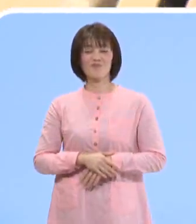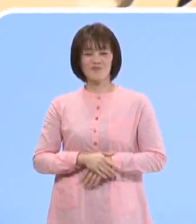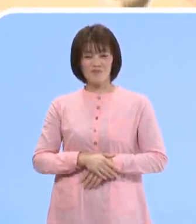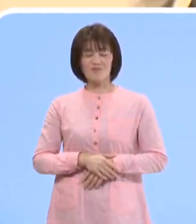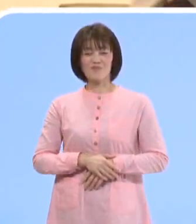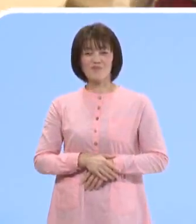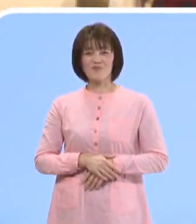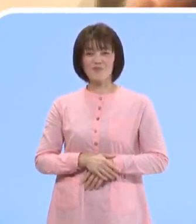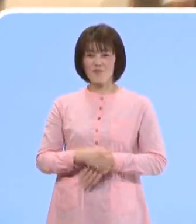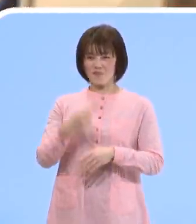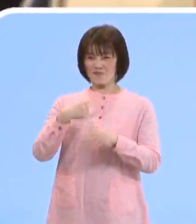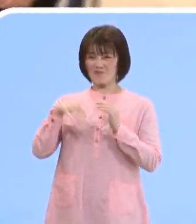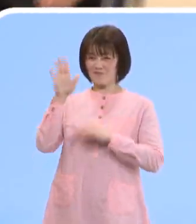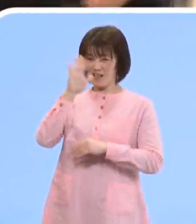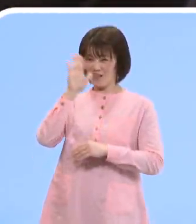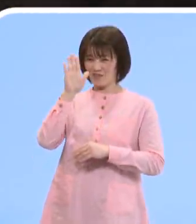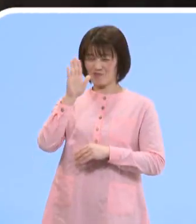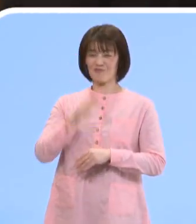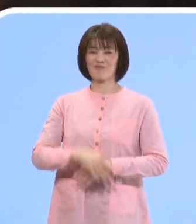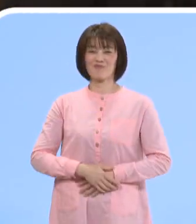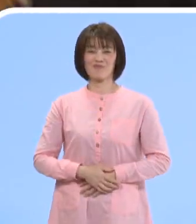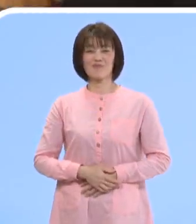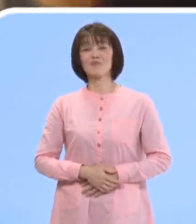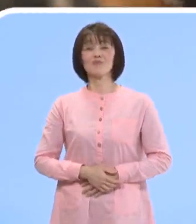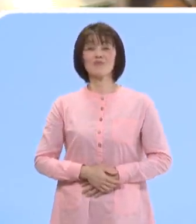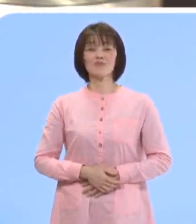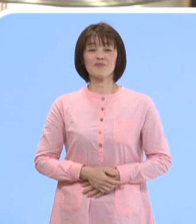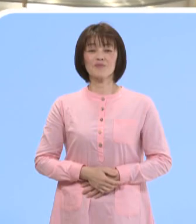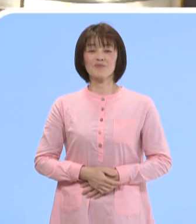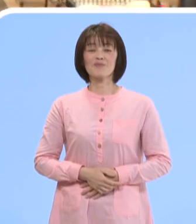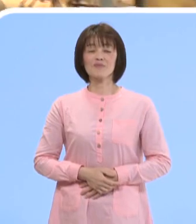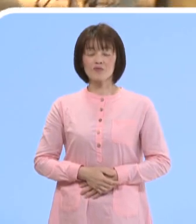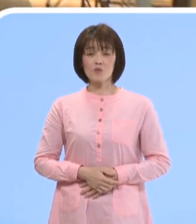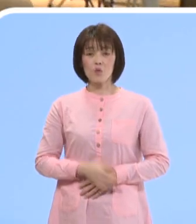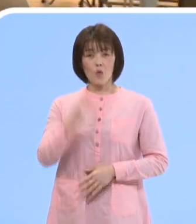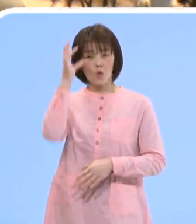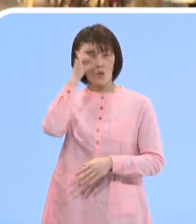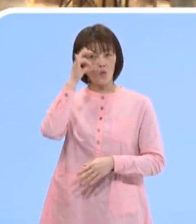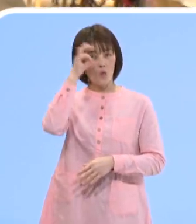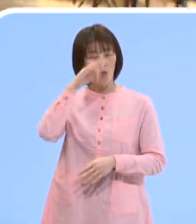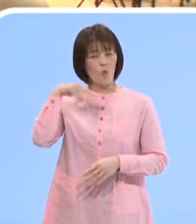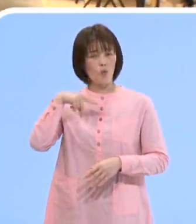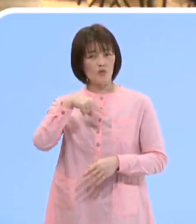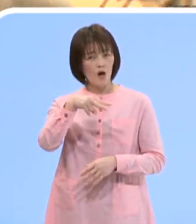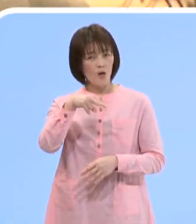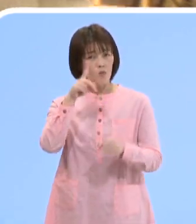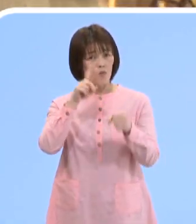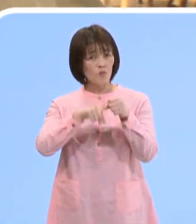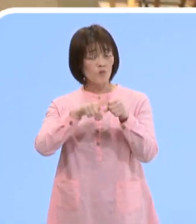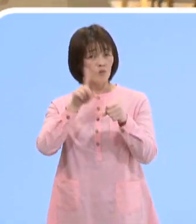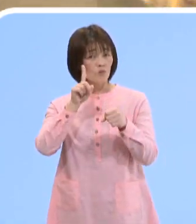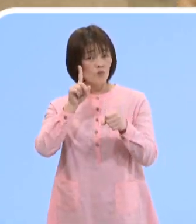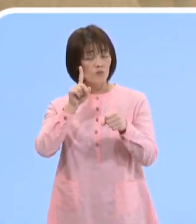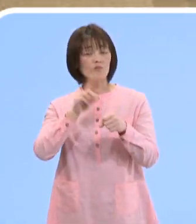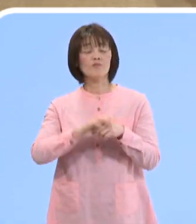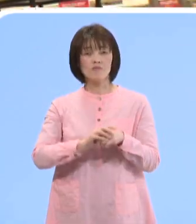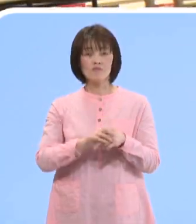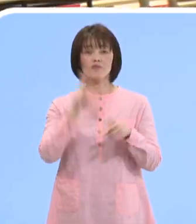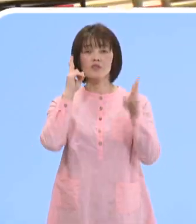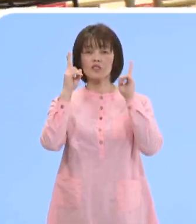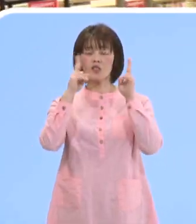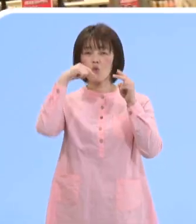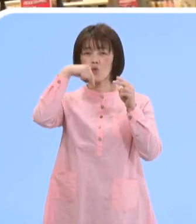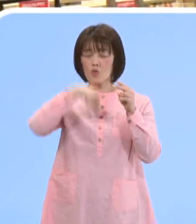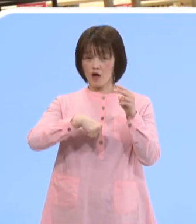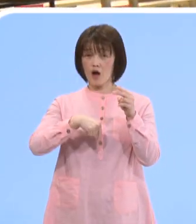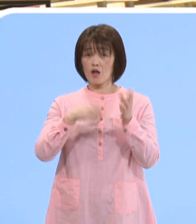ち、はい、またいってらっしゃい。 このお散歩にもなんか狙いはあるんですか？ そうなんです。企業の